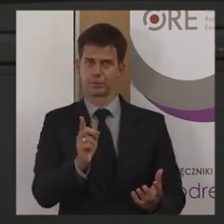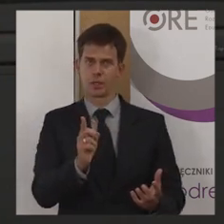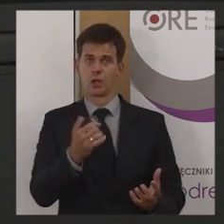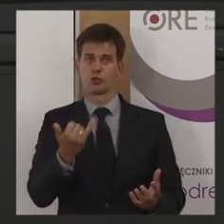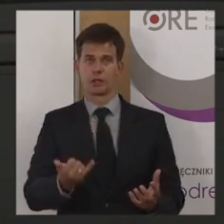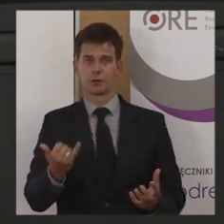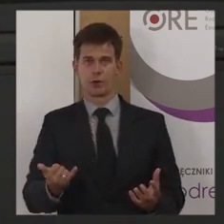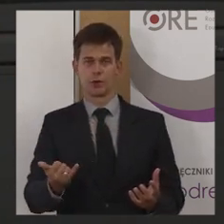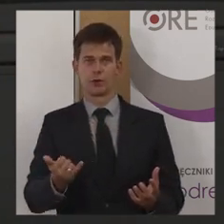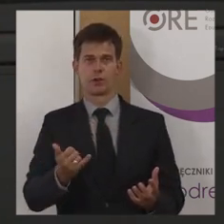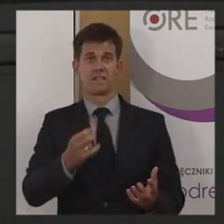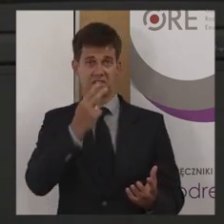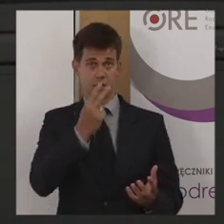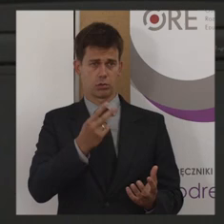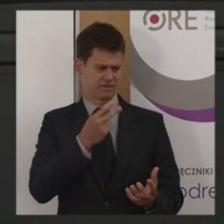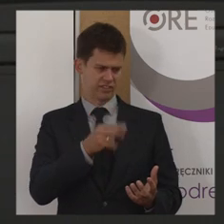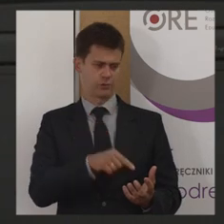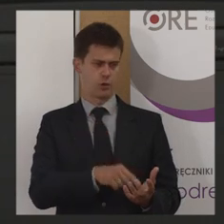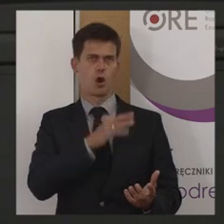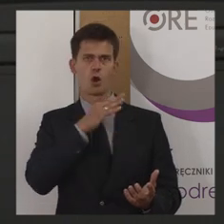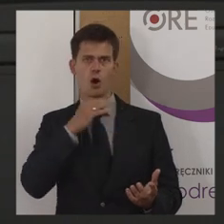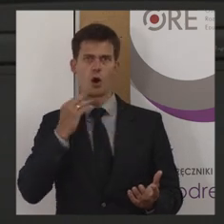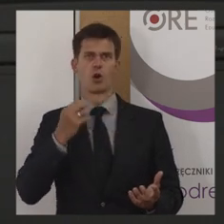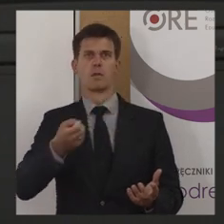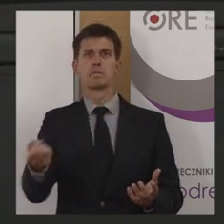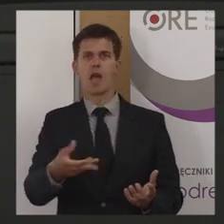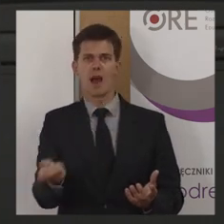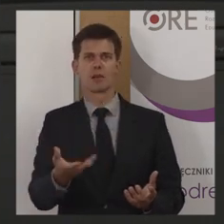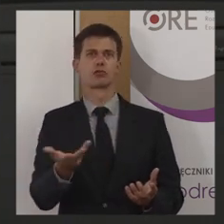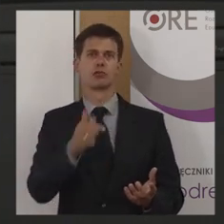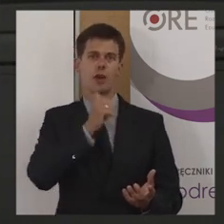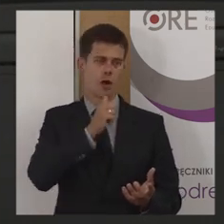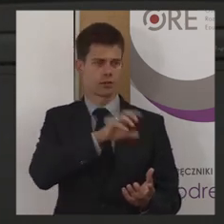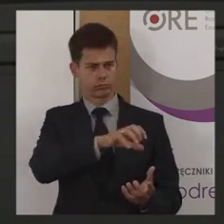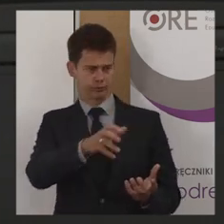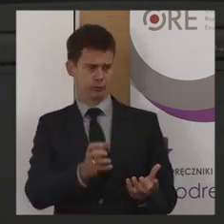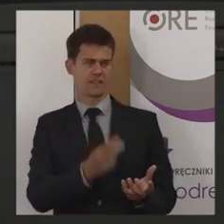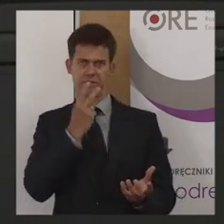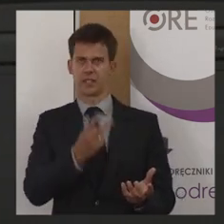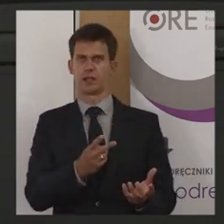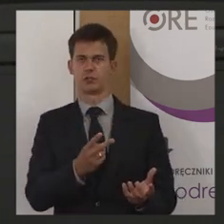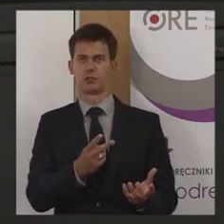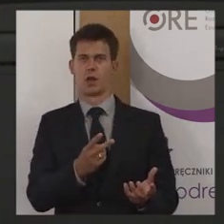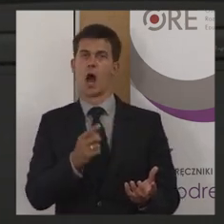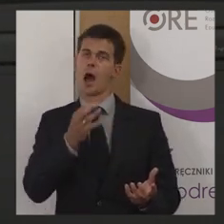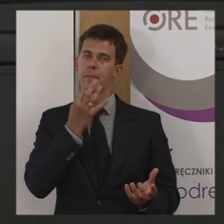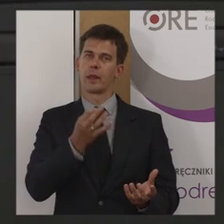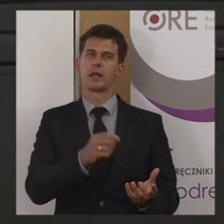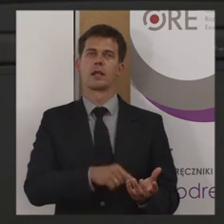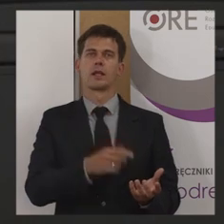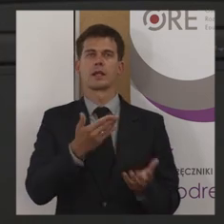Dziecko całkowicie widzące widzi te wszystkie barwy, widzi te wszystkie kolory. Czy jak zaprojektować to